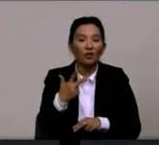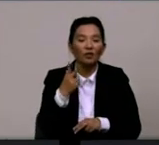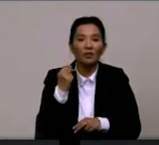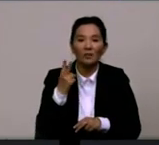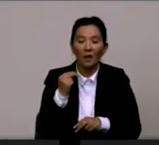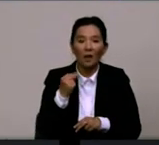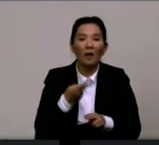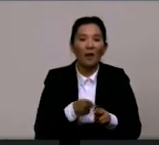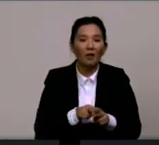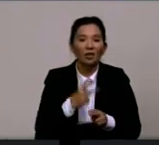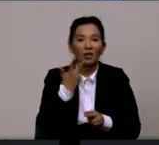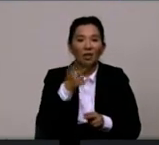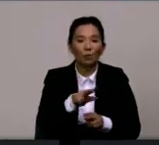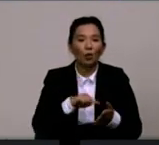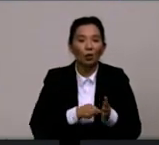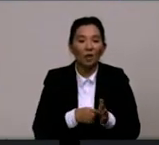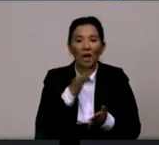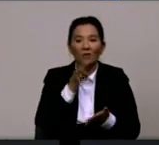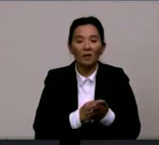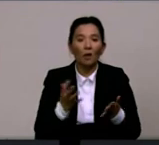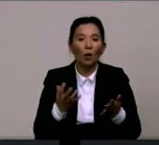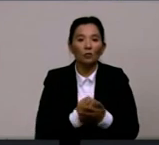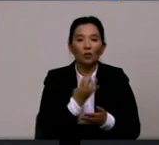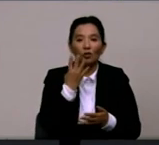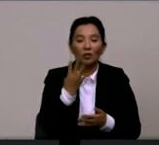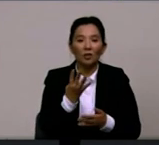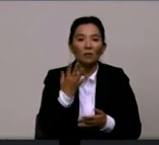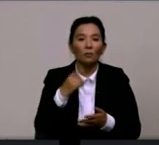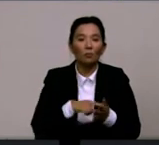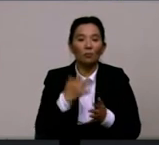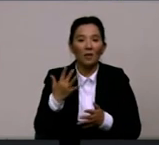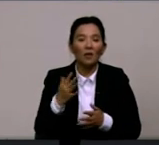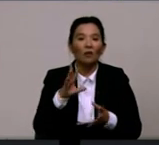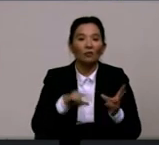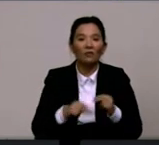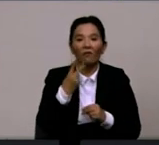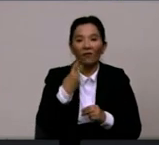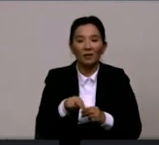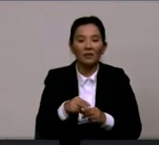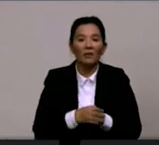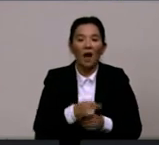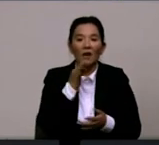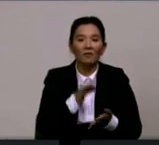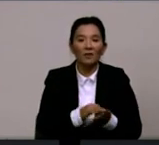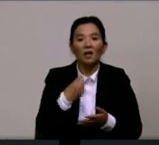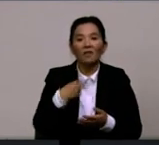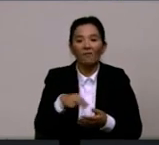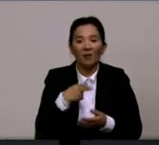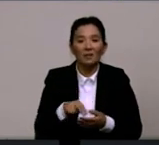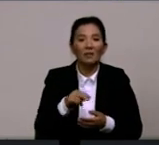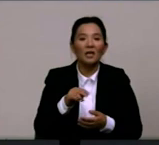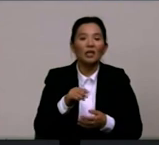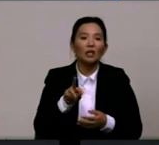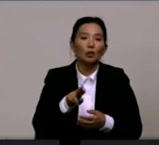числа, 3 множителя, ответ находим 4 до 5 – 20. Ответ –